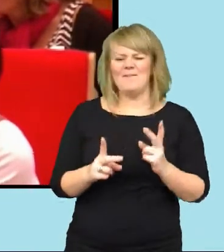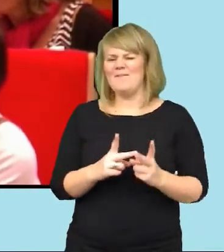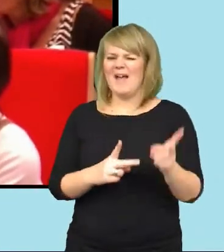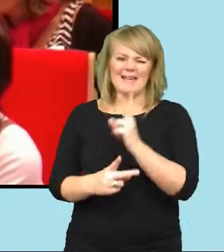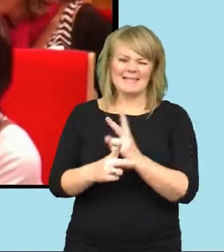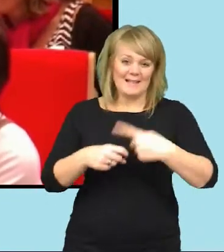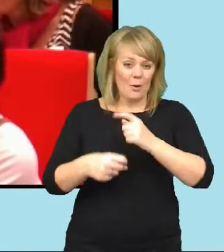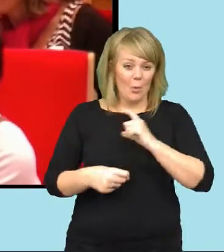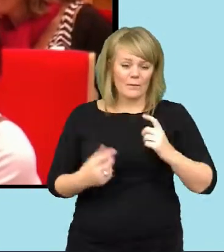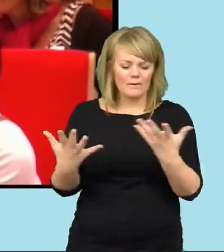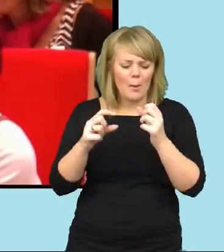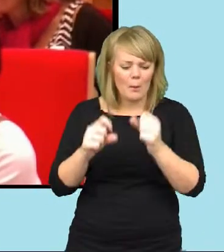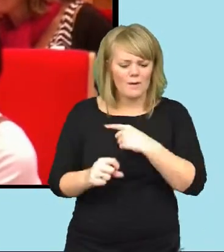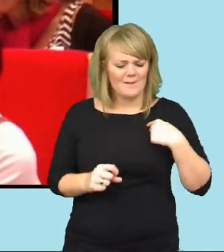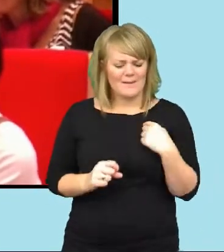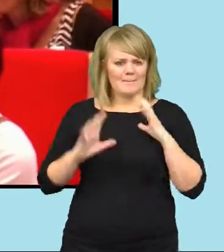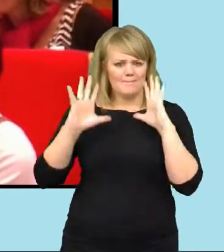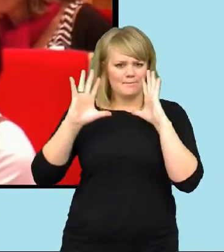Vad är det vi ska akta oss för?